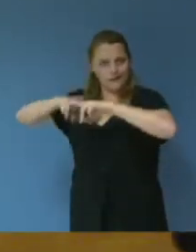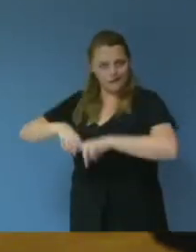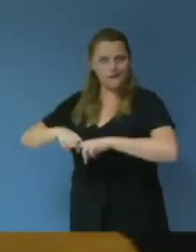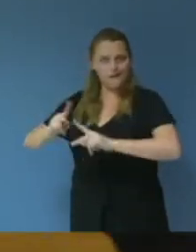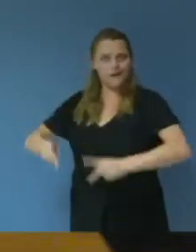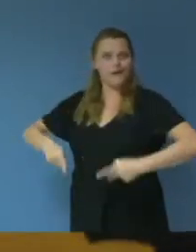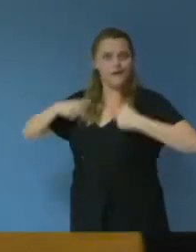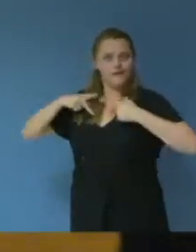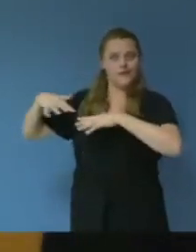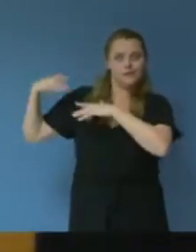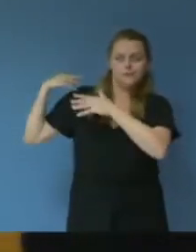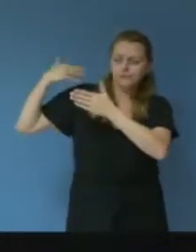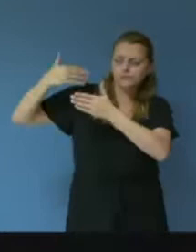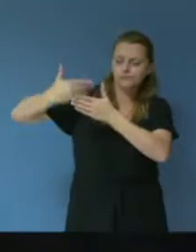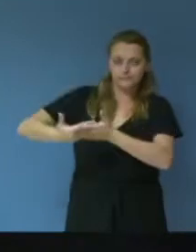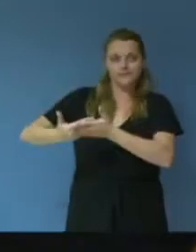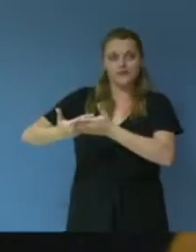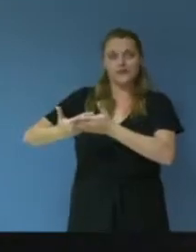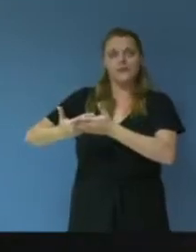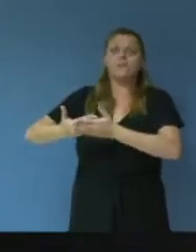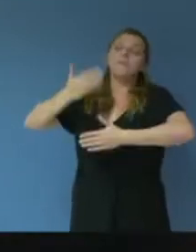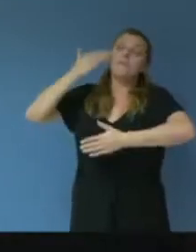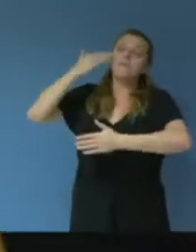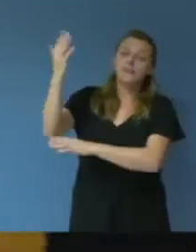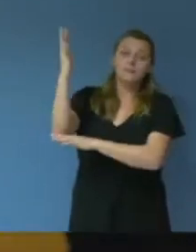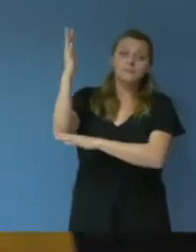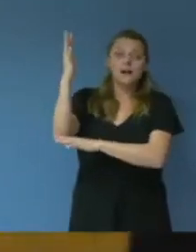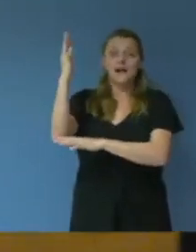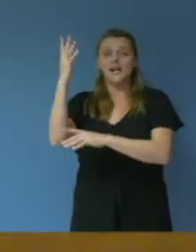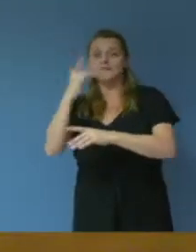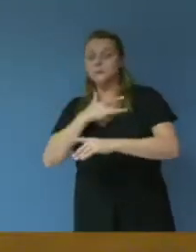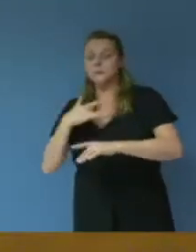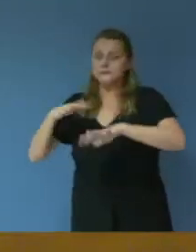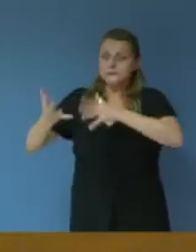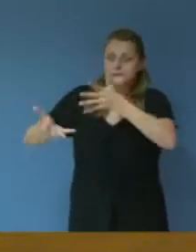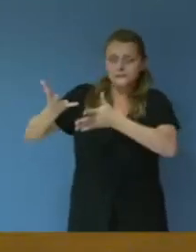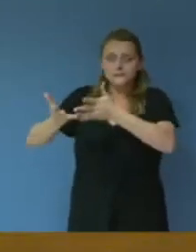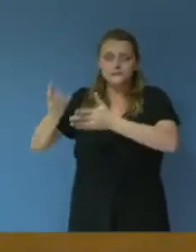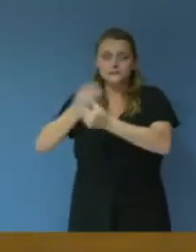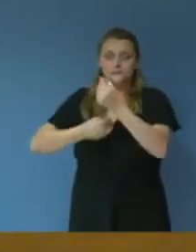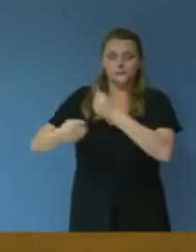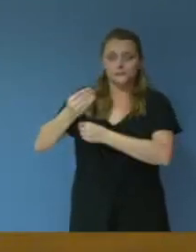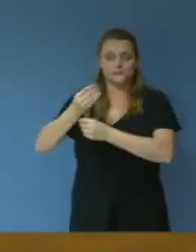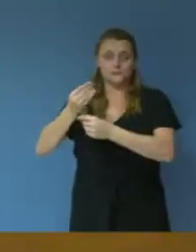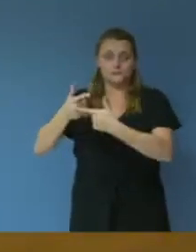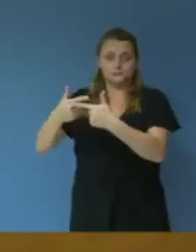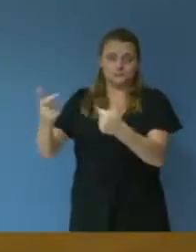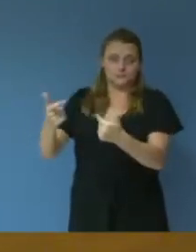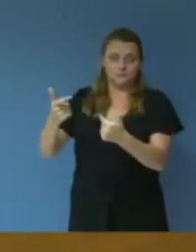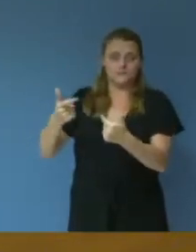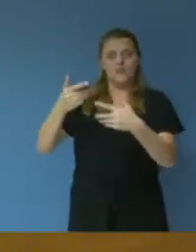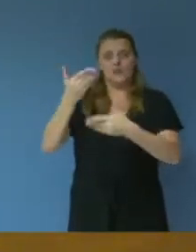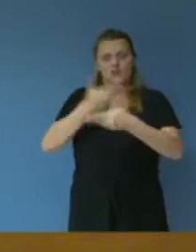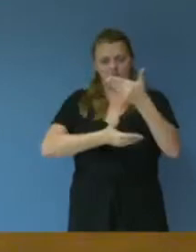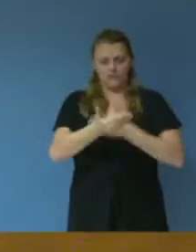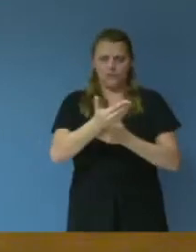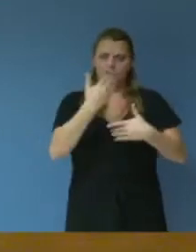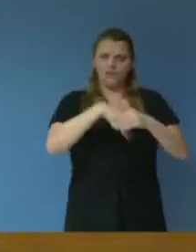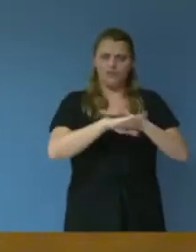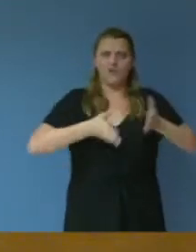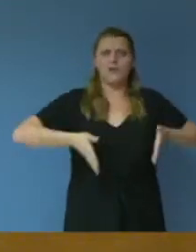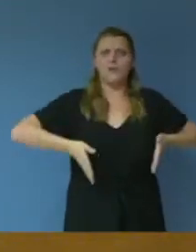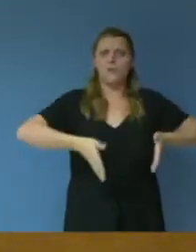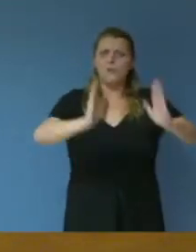que certains pouvaient ne pas l'être, qu'il remplit son office, on l'abat comme sur le boulevard de la Paix, pour le remplacer par des petits plans qui mettront bien des années à